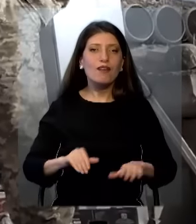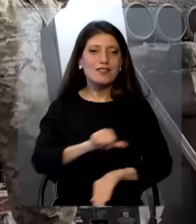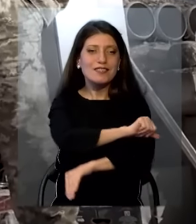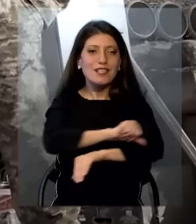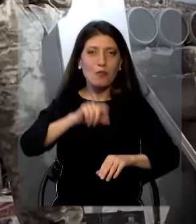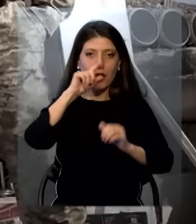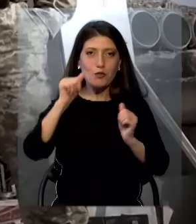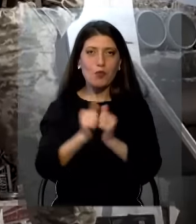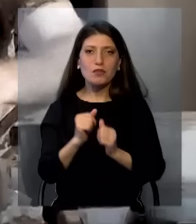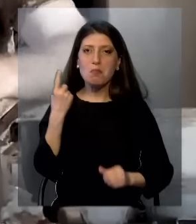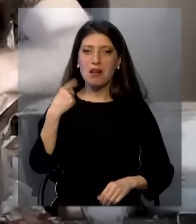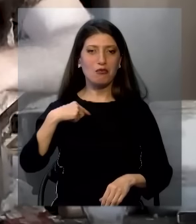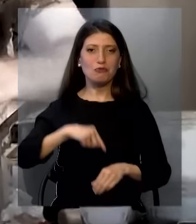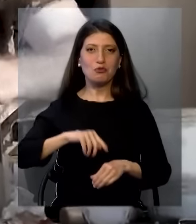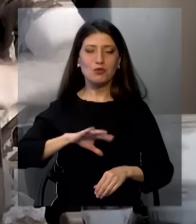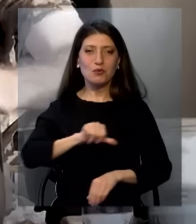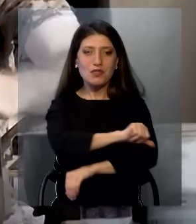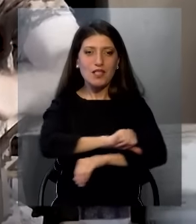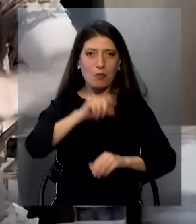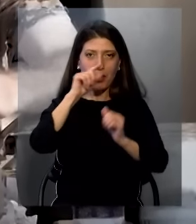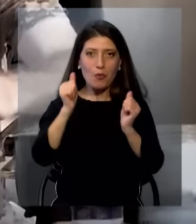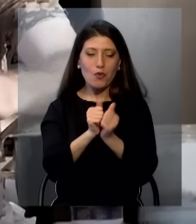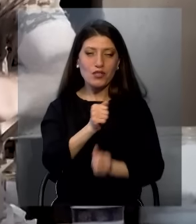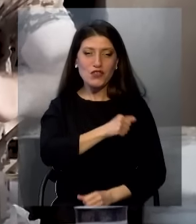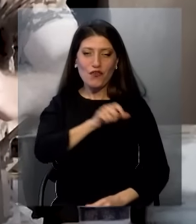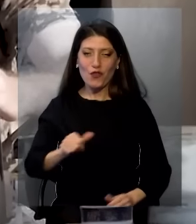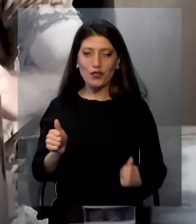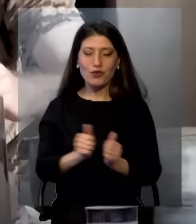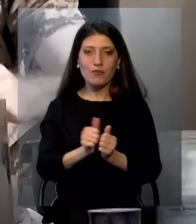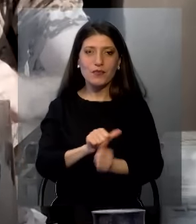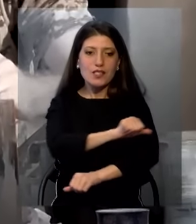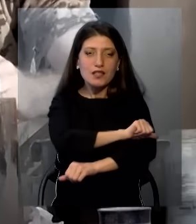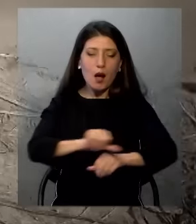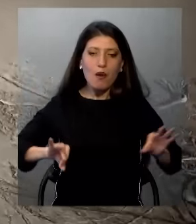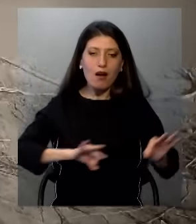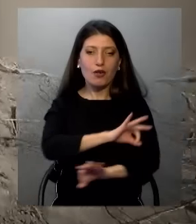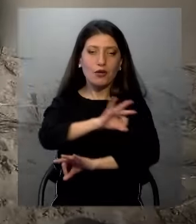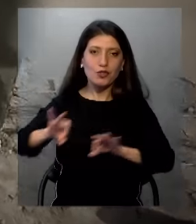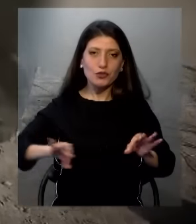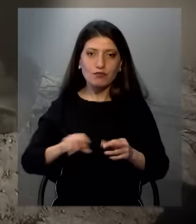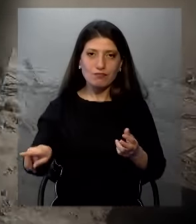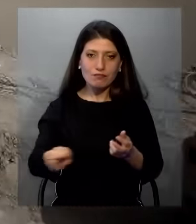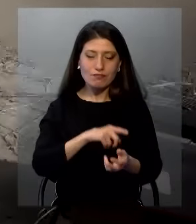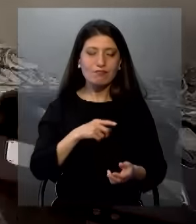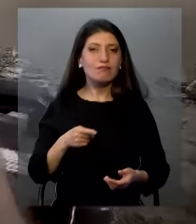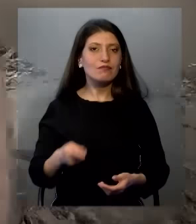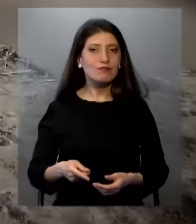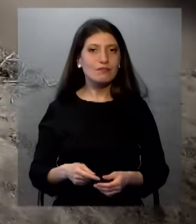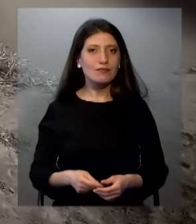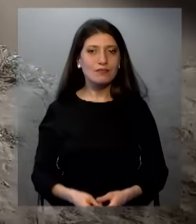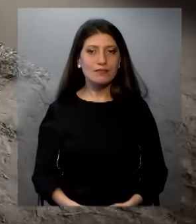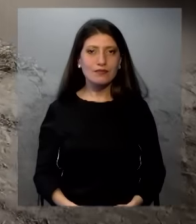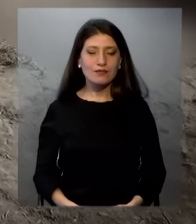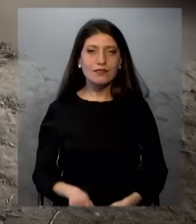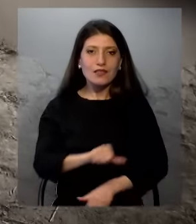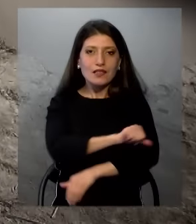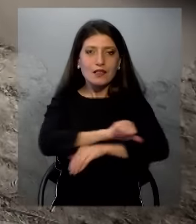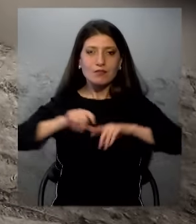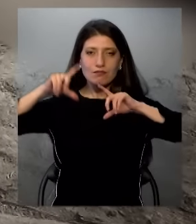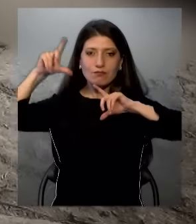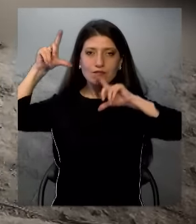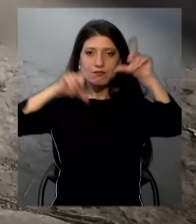սահմանին, սահմանապահի կողքին, սահման գծող, նաև բարի բուն իմաստով սահման